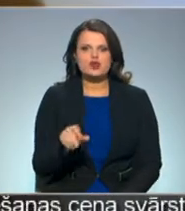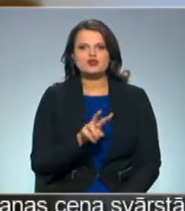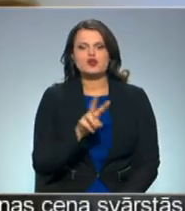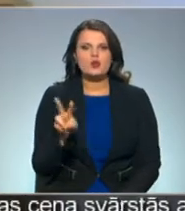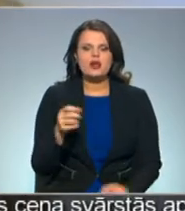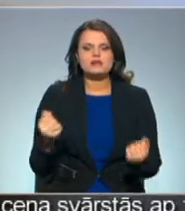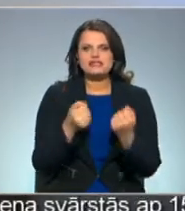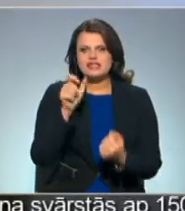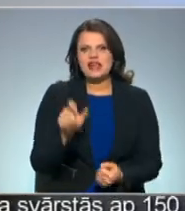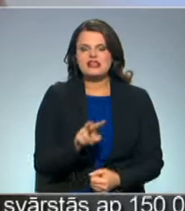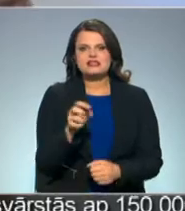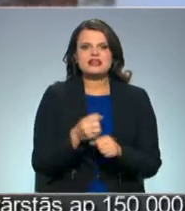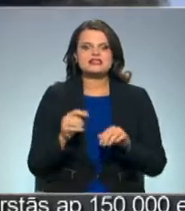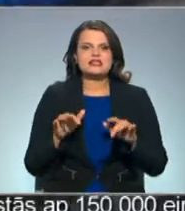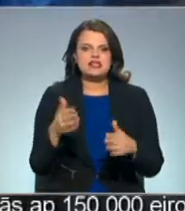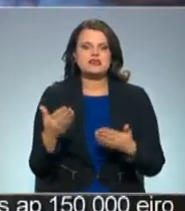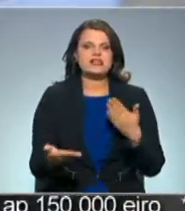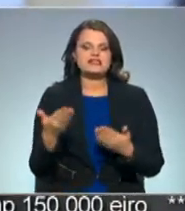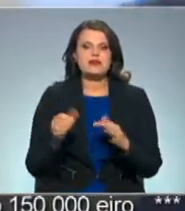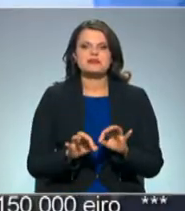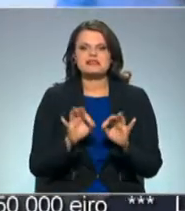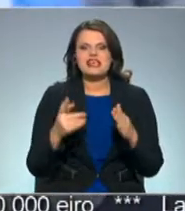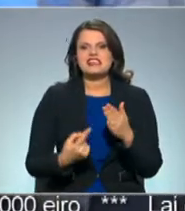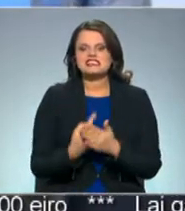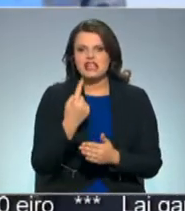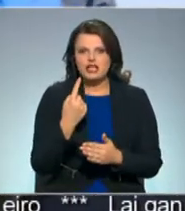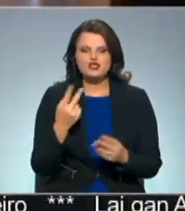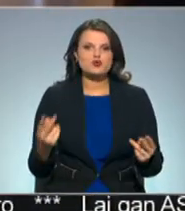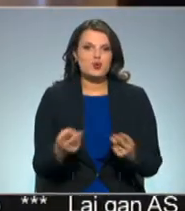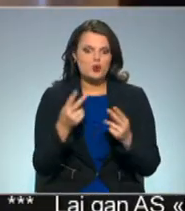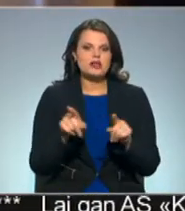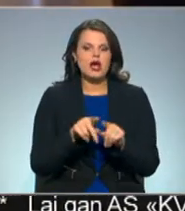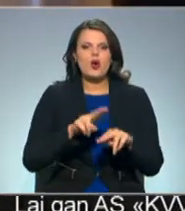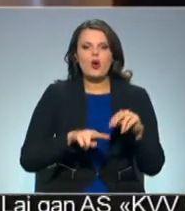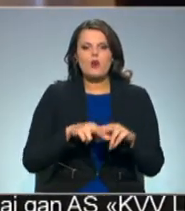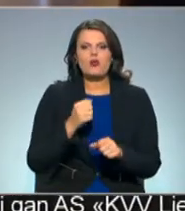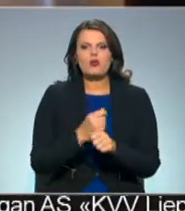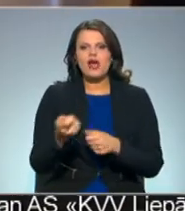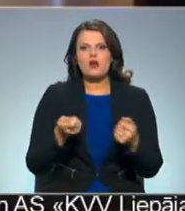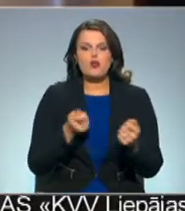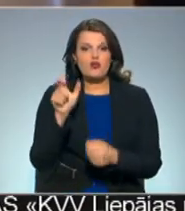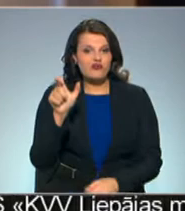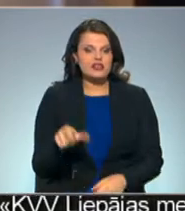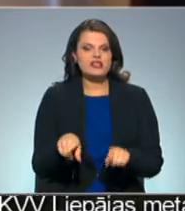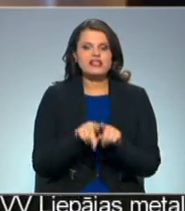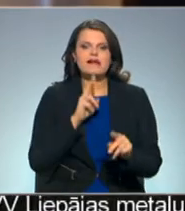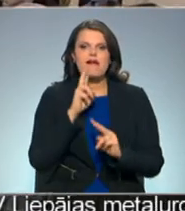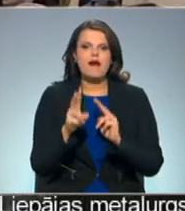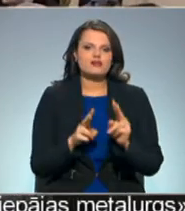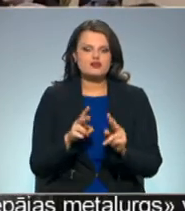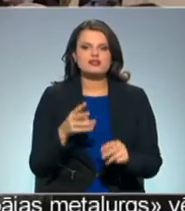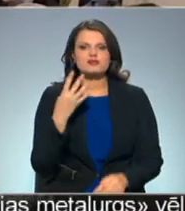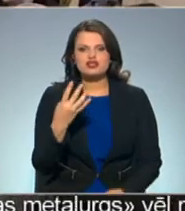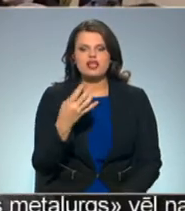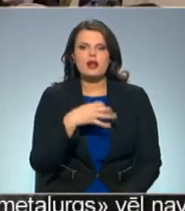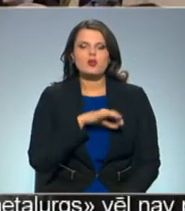ir gan strādnieks, kura darbības iespējams izraisījušas ugunsgrēku, gan pils būvdarbu vadītājs Ivars Rība. Tāpat apsūdzība uzrādīta